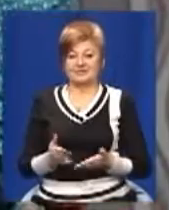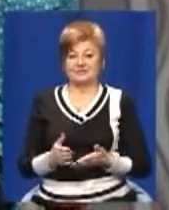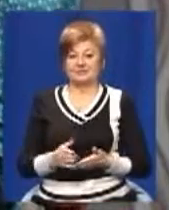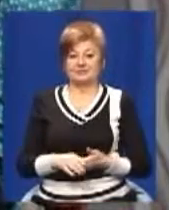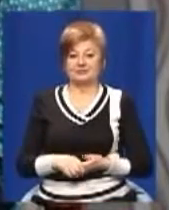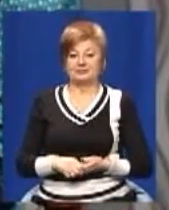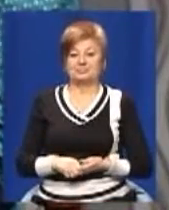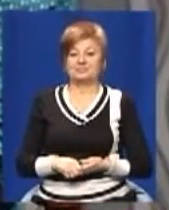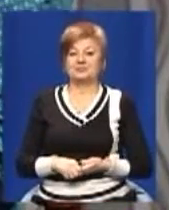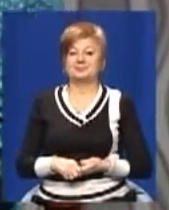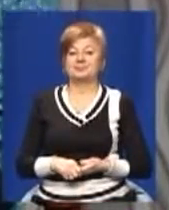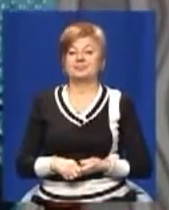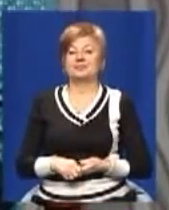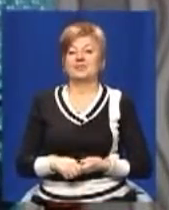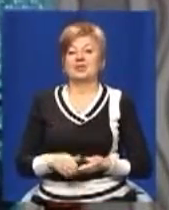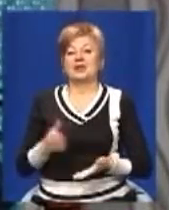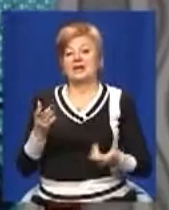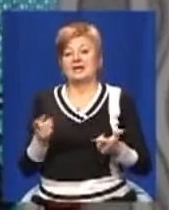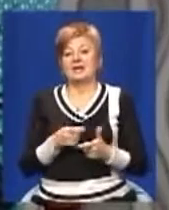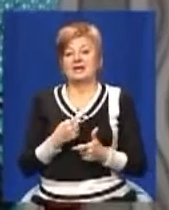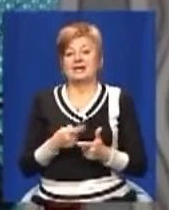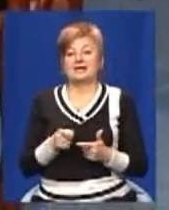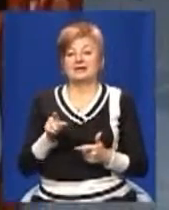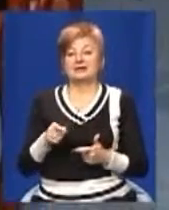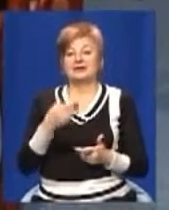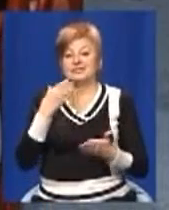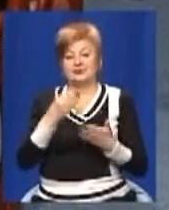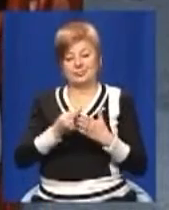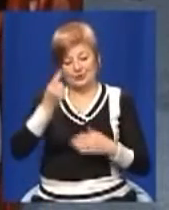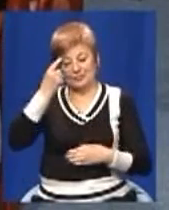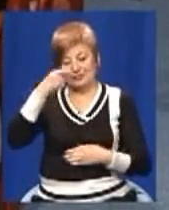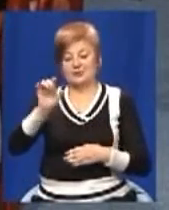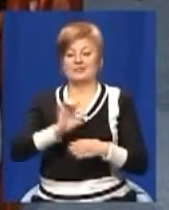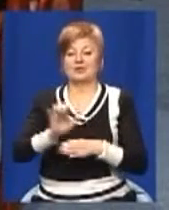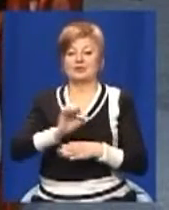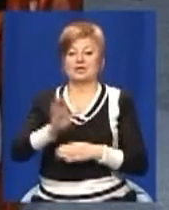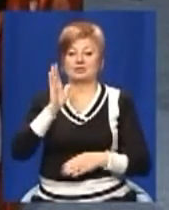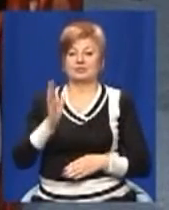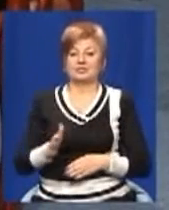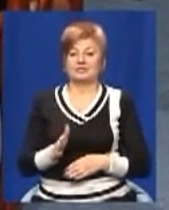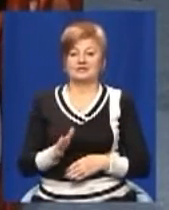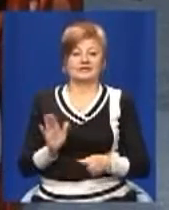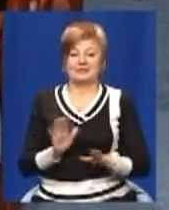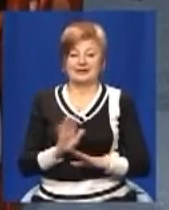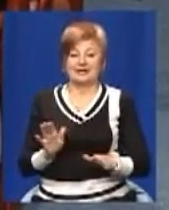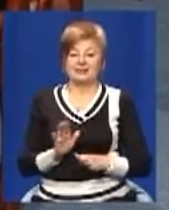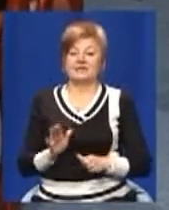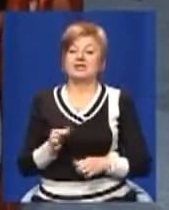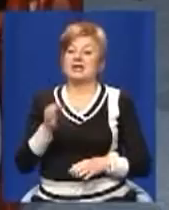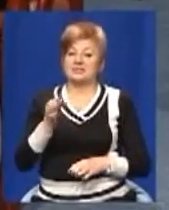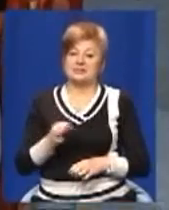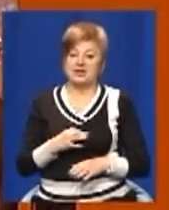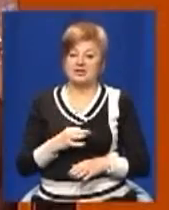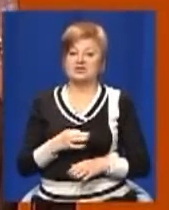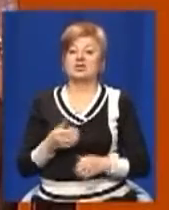Ніяка? Так. Чи ти свою марку виготовиш якось? Ні. Ні? А скажи,